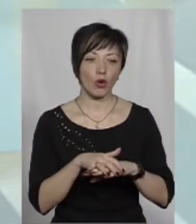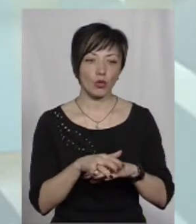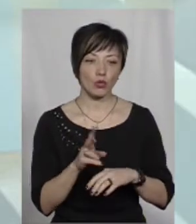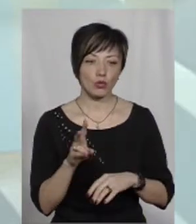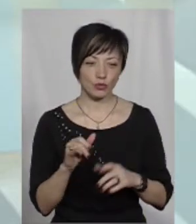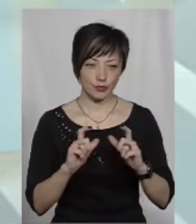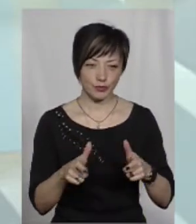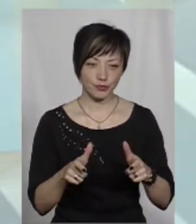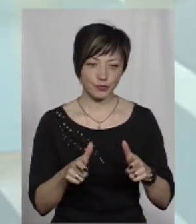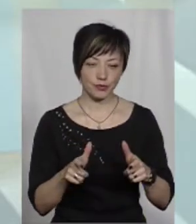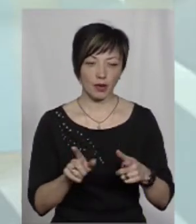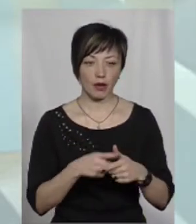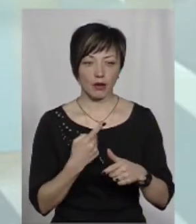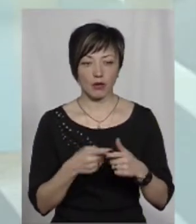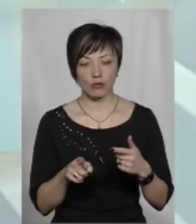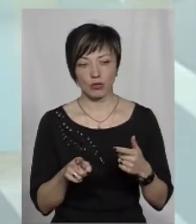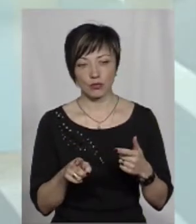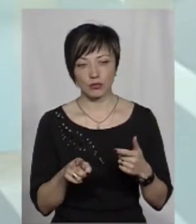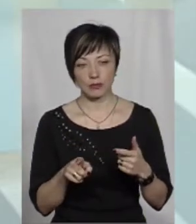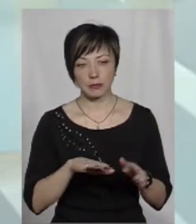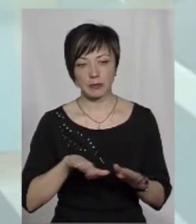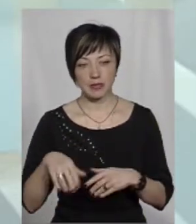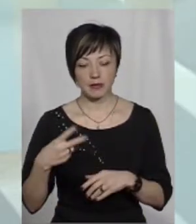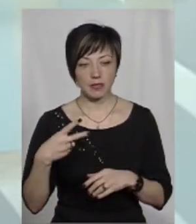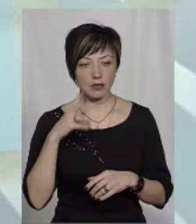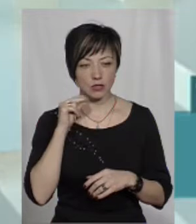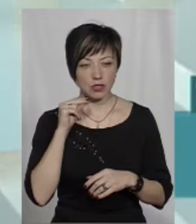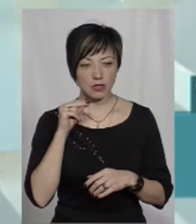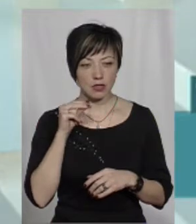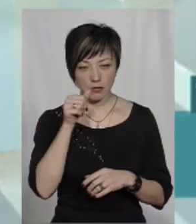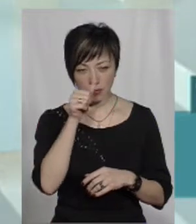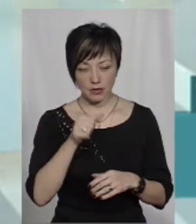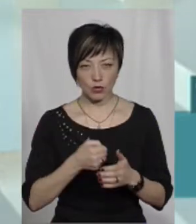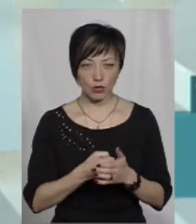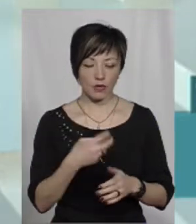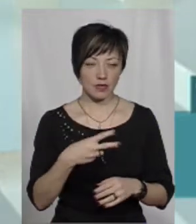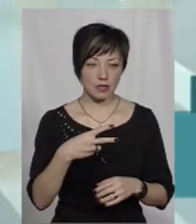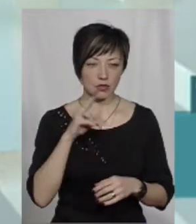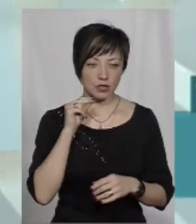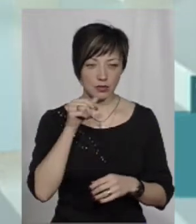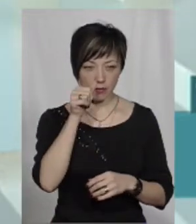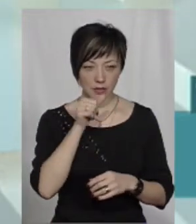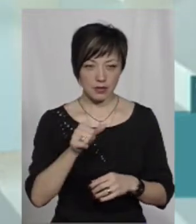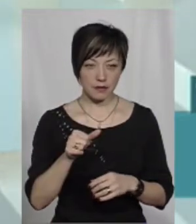рахунку, або після 20-го числа місяця, до 20-го числа